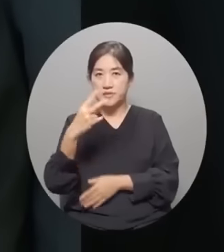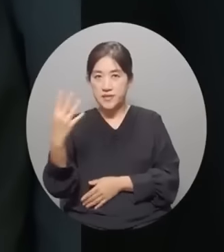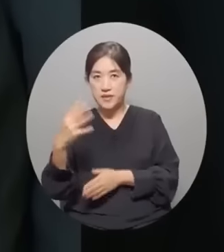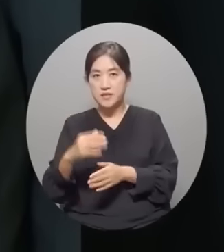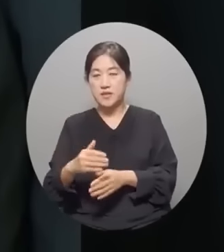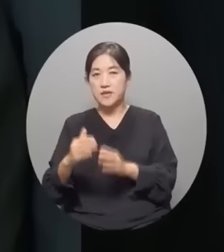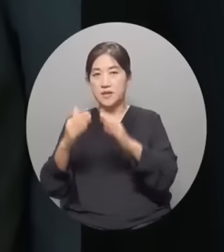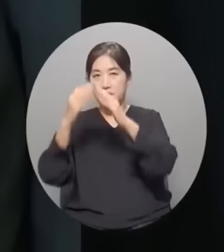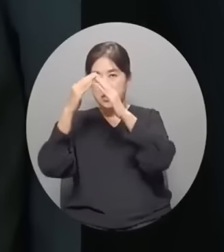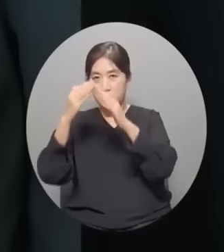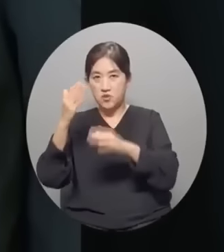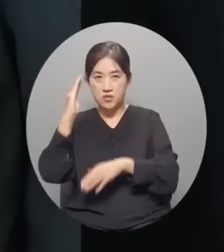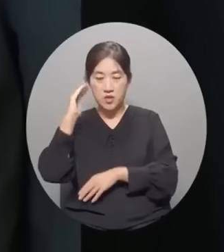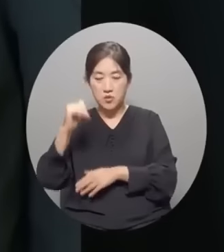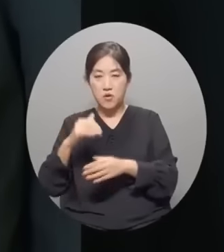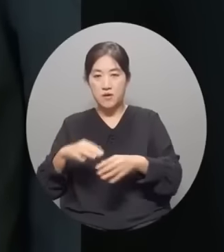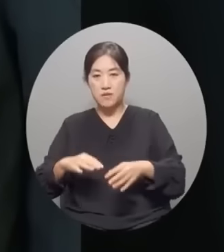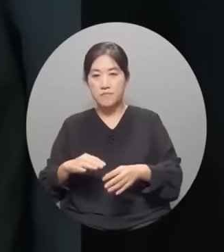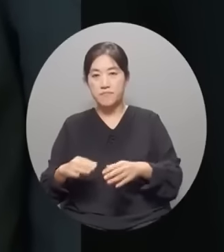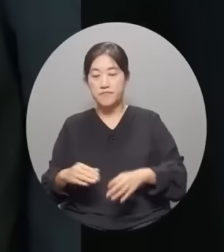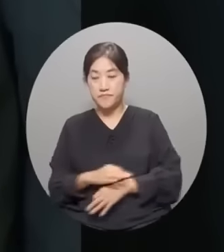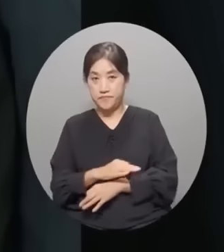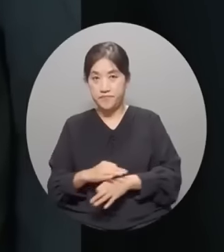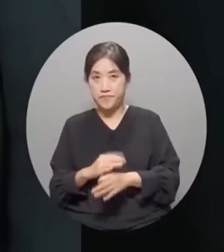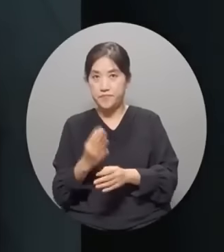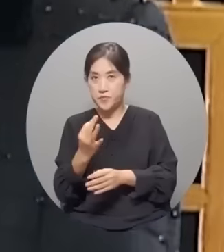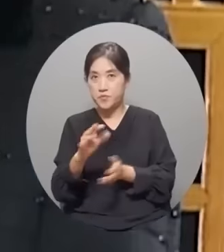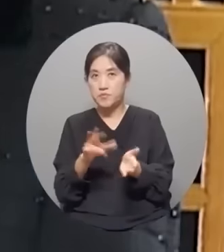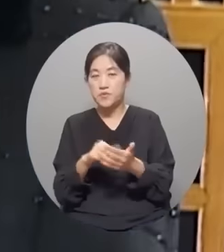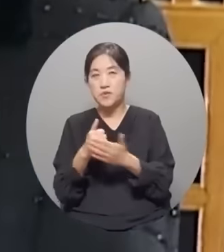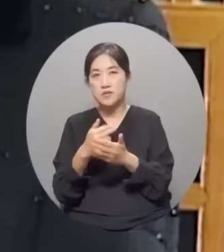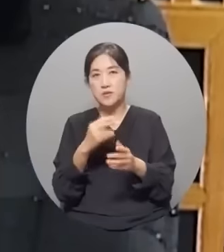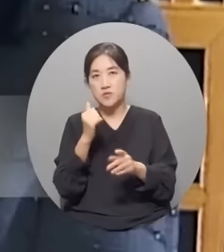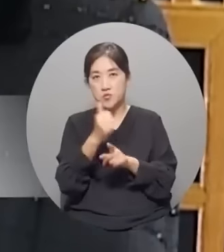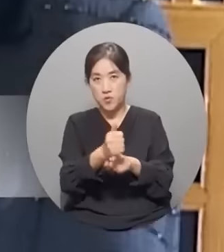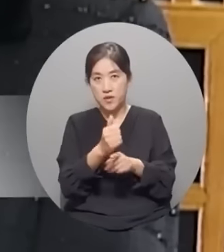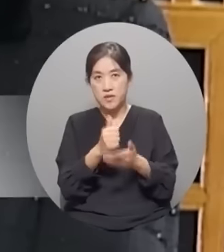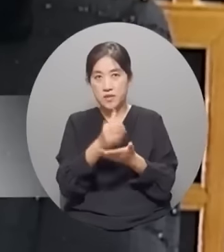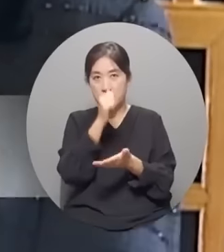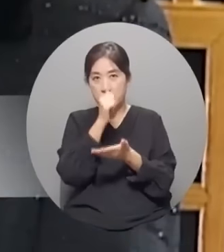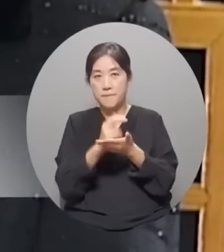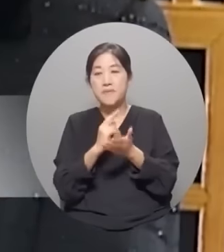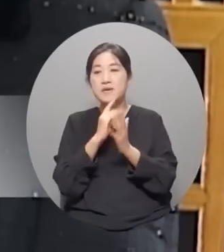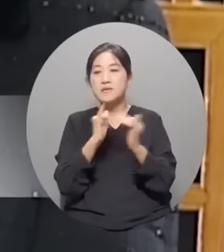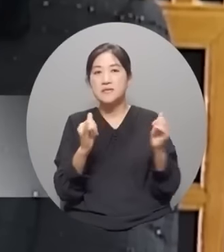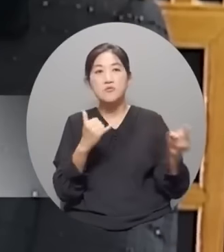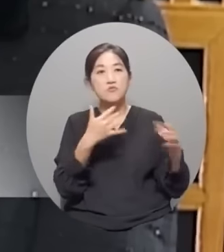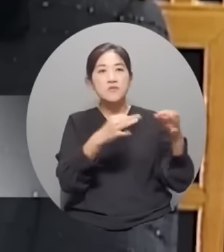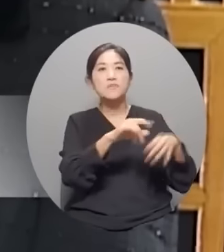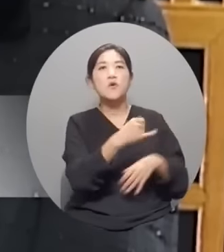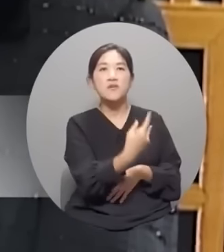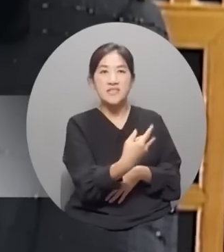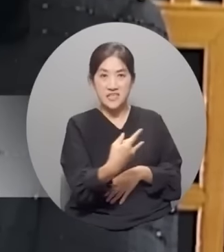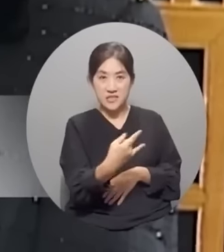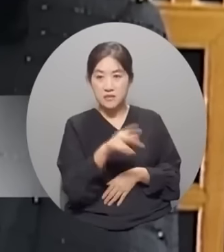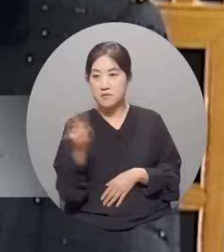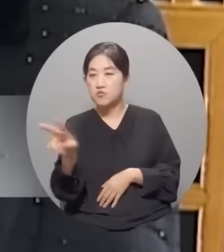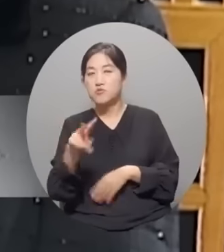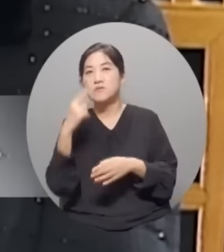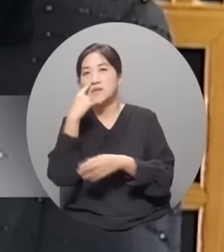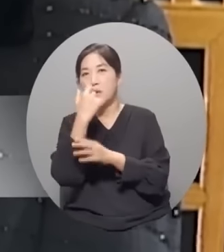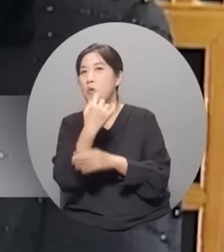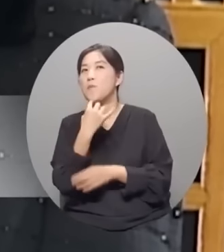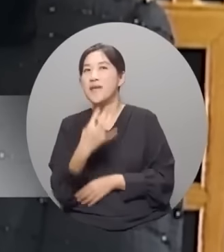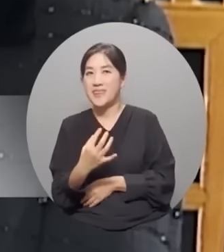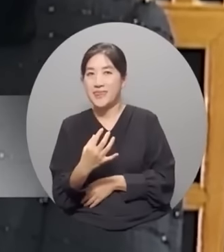전두한 비자금과 관련해 대검에서 조사를 받았습니다 피의자인 김건희 여사와 달리 두 사람은 고인인데